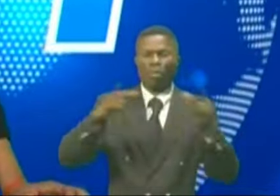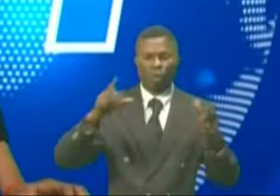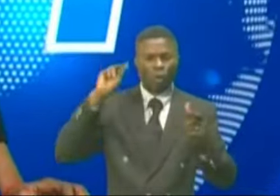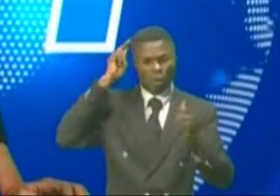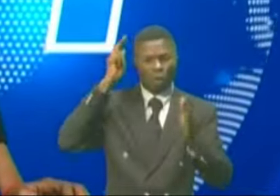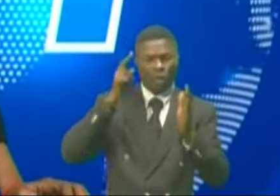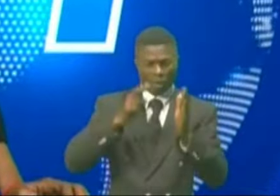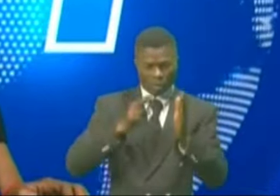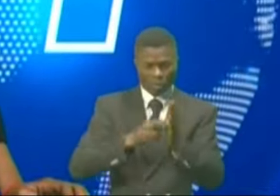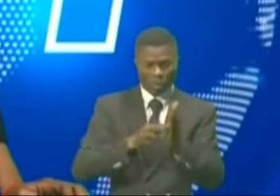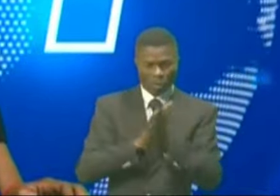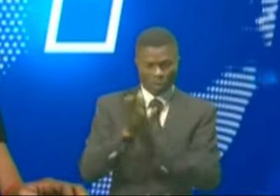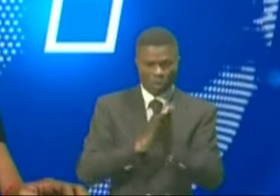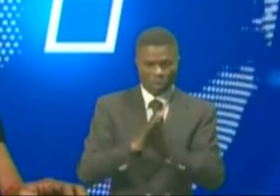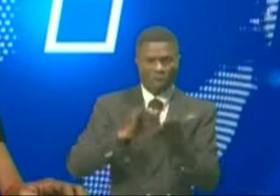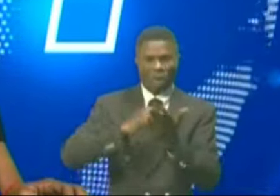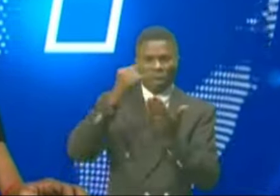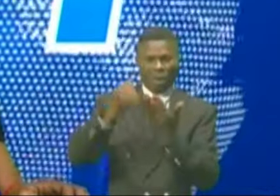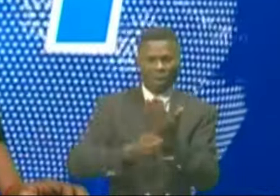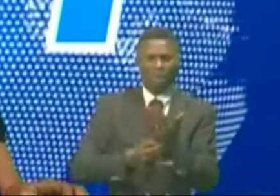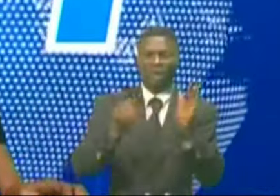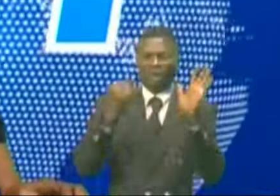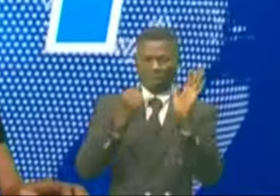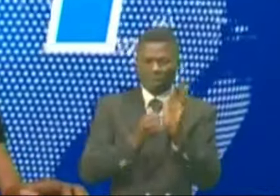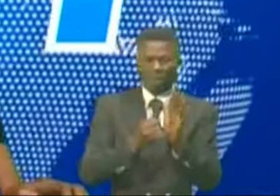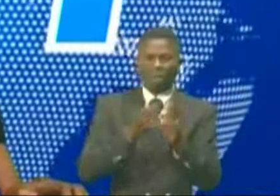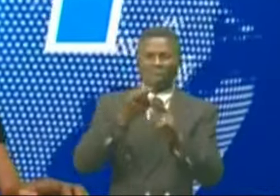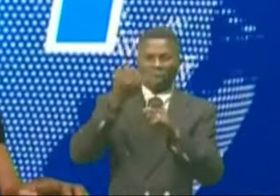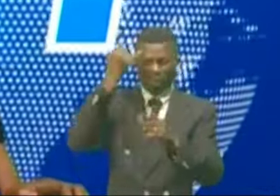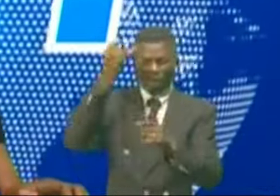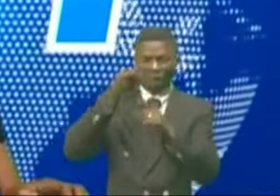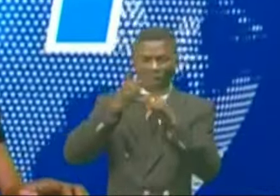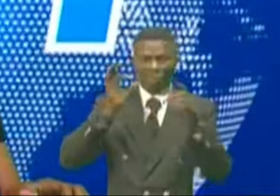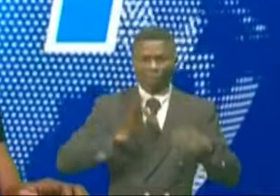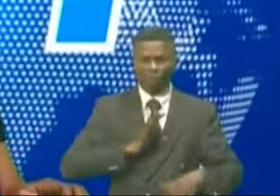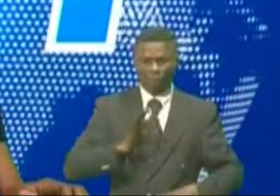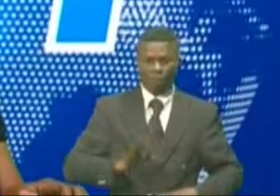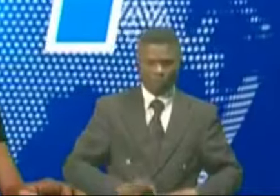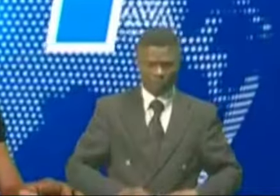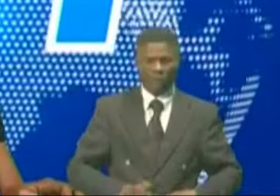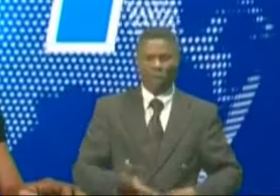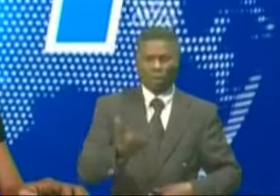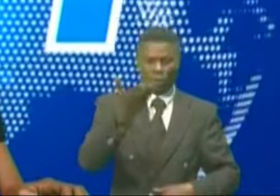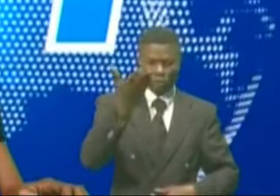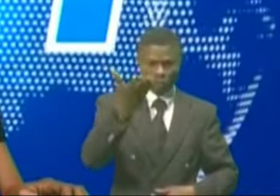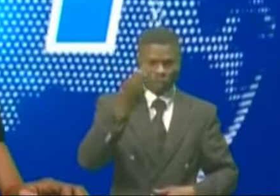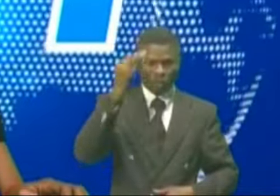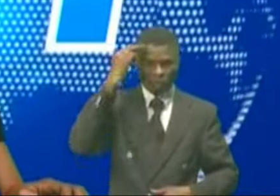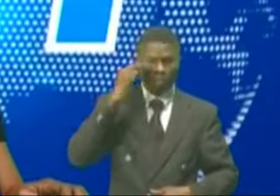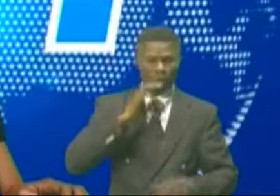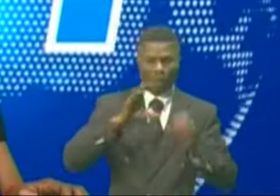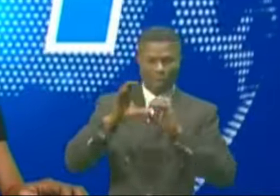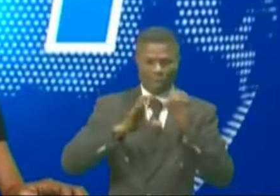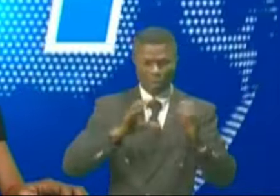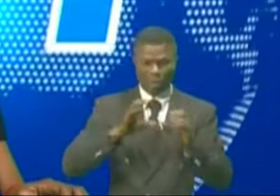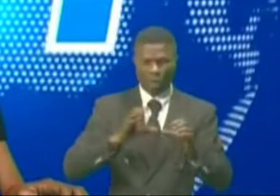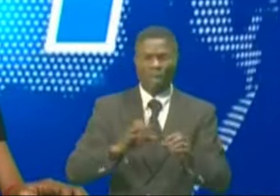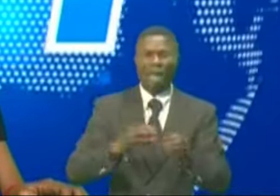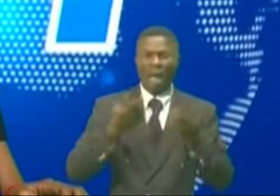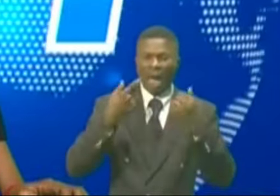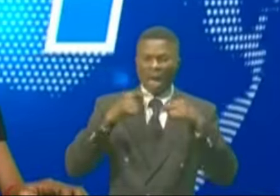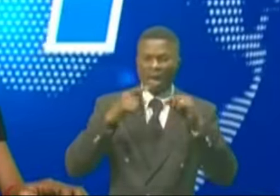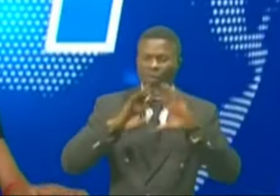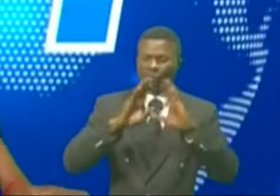gouvernement calqué sur les 6 engagements du président de la République. Les précisions données ici par le ministre de la Communication et des